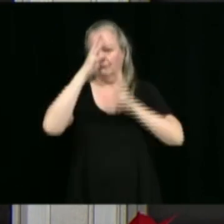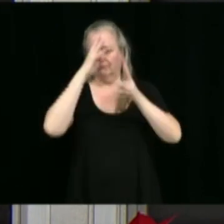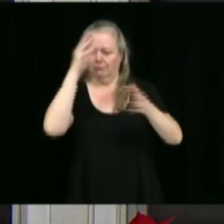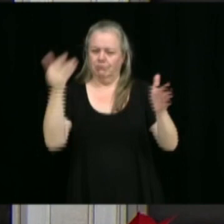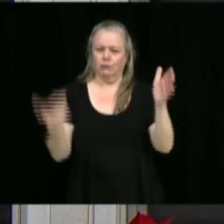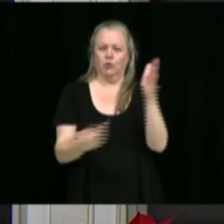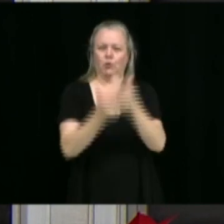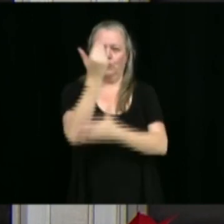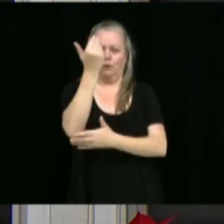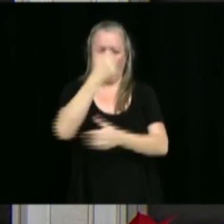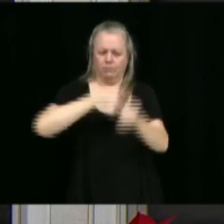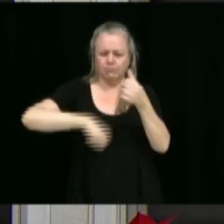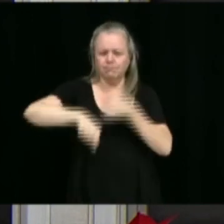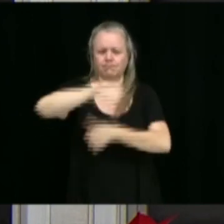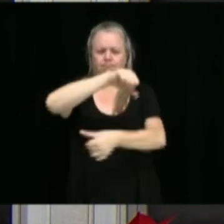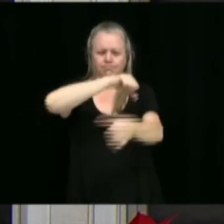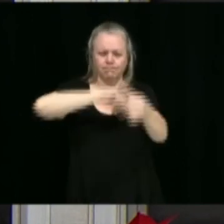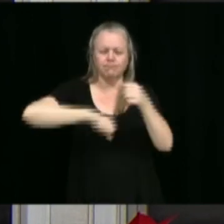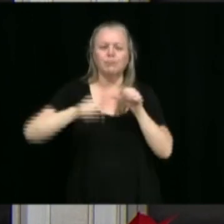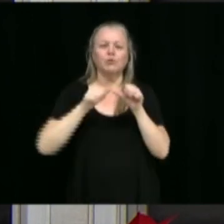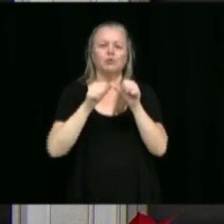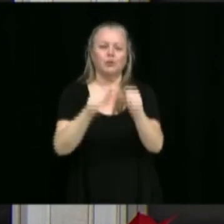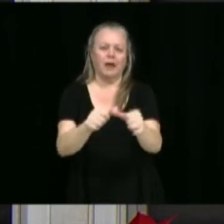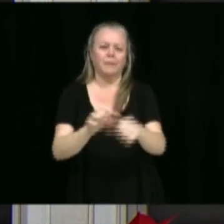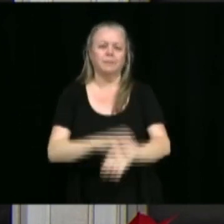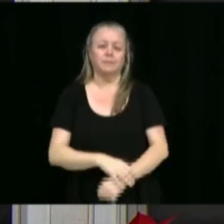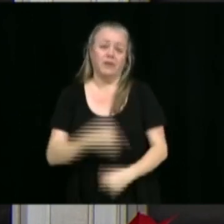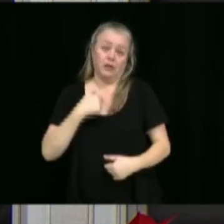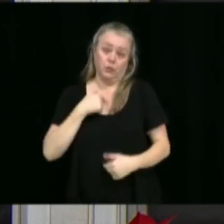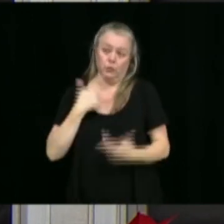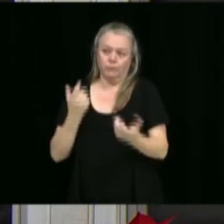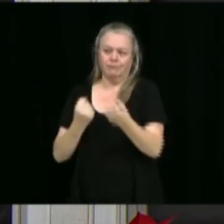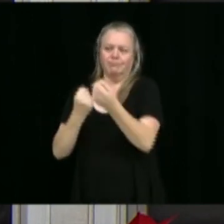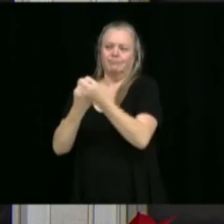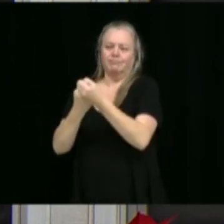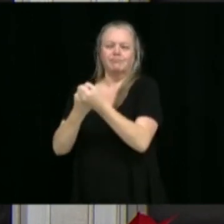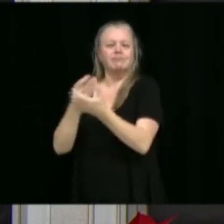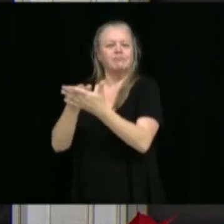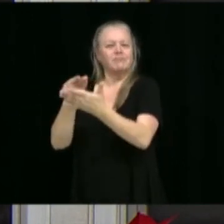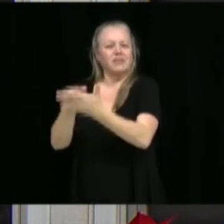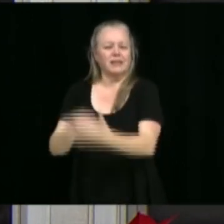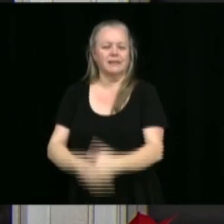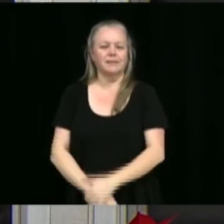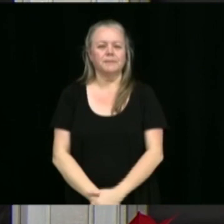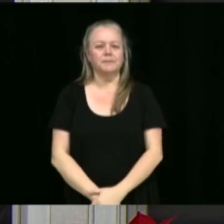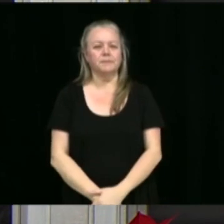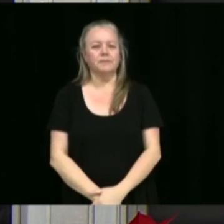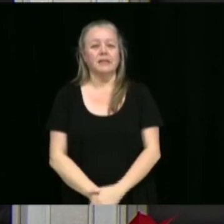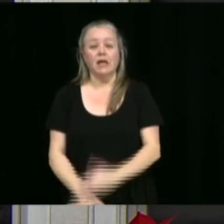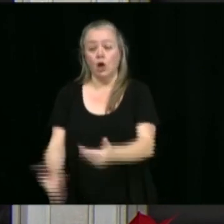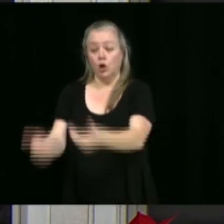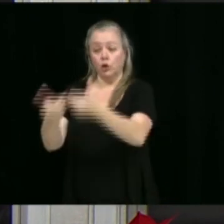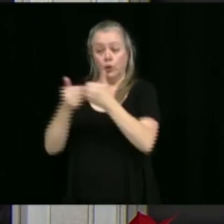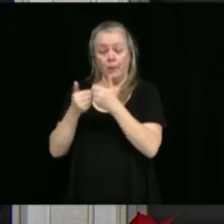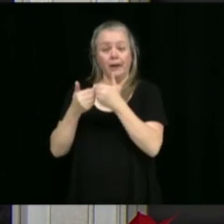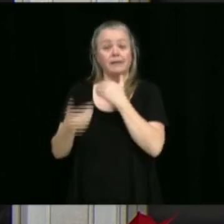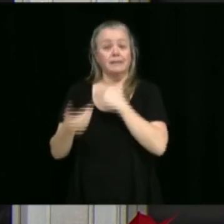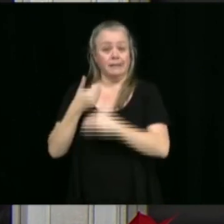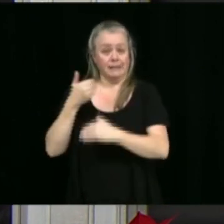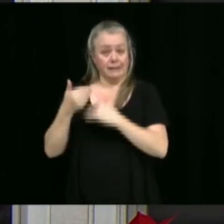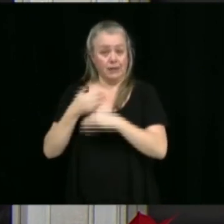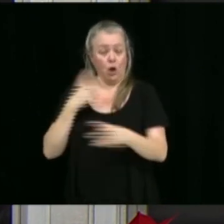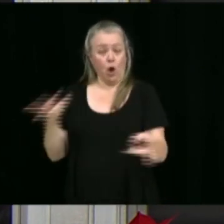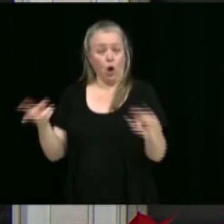qui contribue financièrement à ce projet. Demande d'admissibilité à la reconnaissance municipale